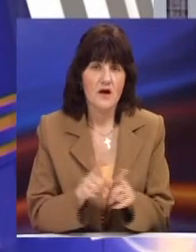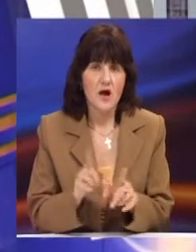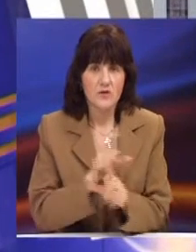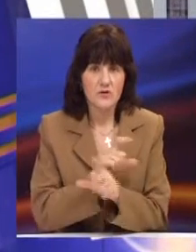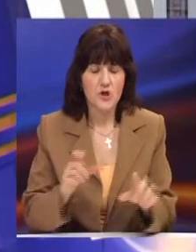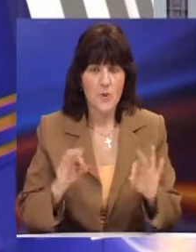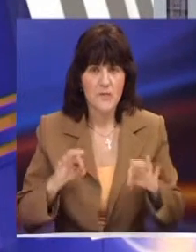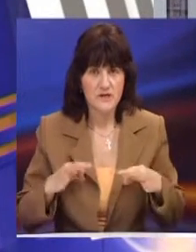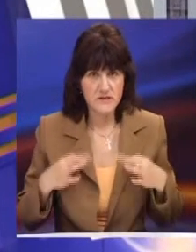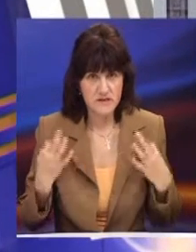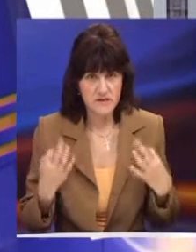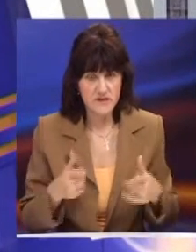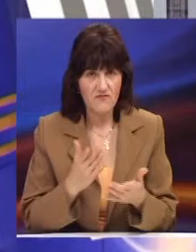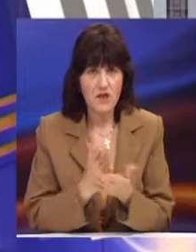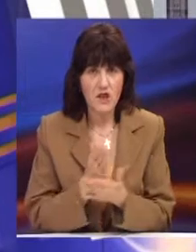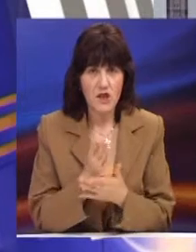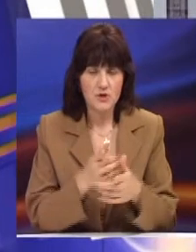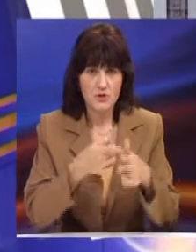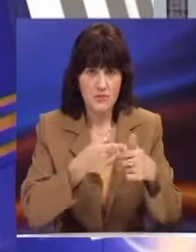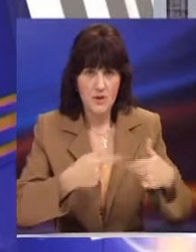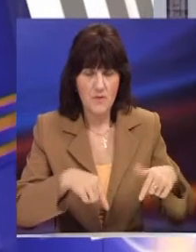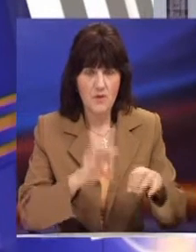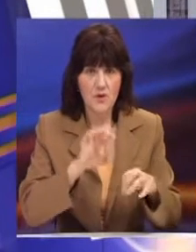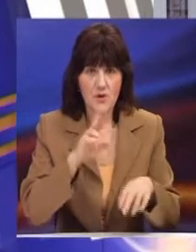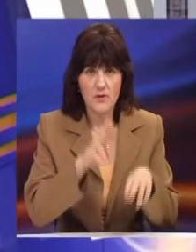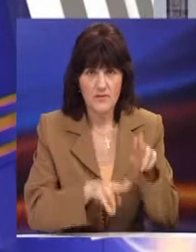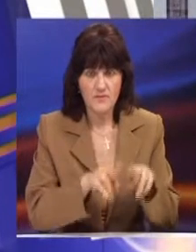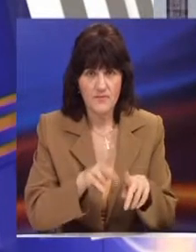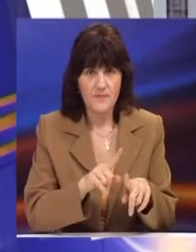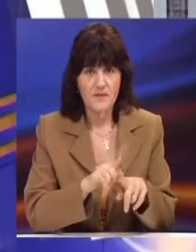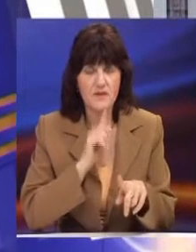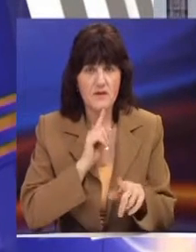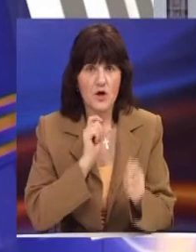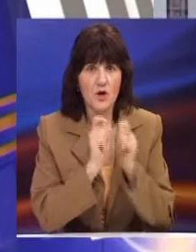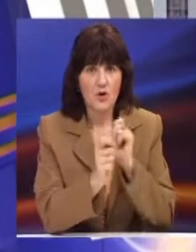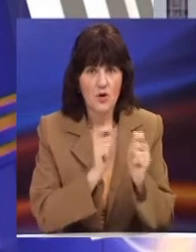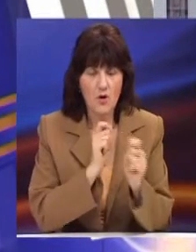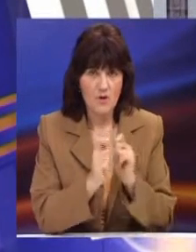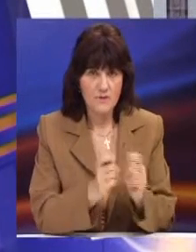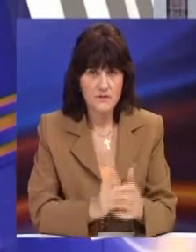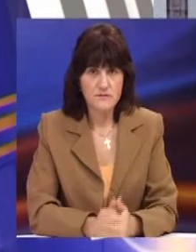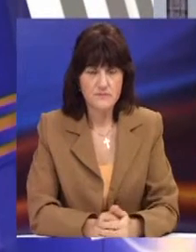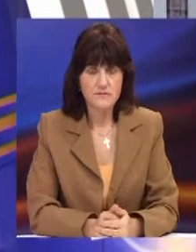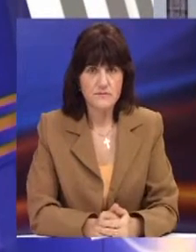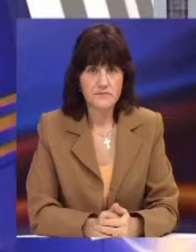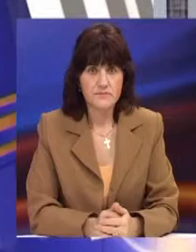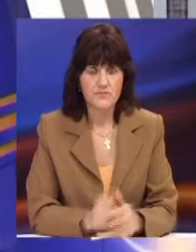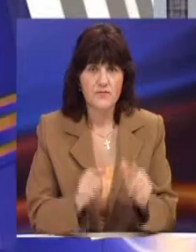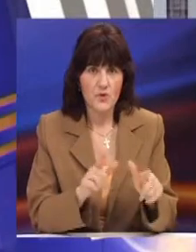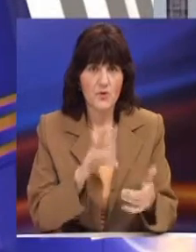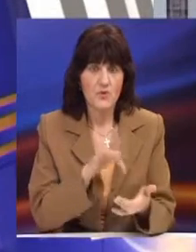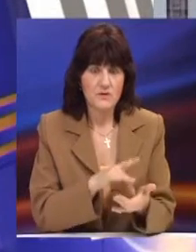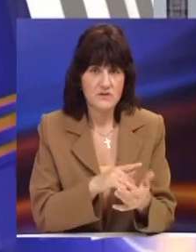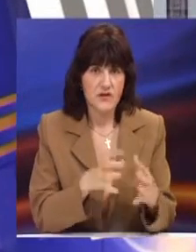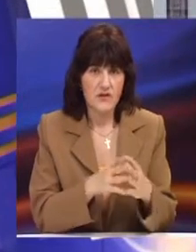na nivou doma zdravlja, se osniva služba za palijativno zbrinjavanje. U komunikaciji sa njima mi ćemo zbrinjavati takve pacijente